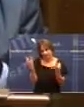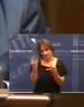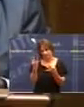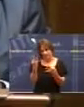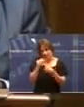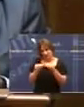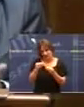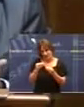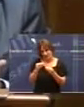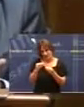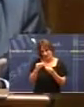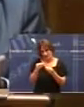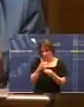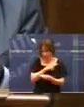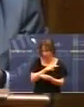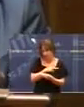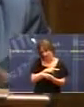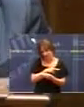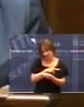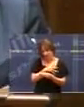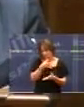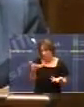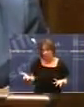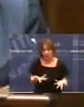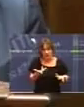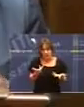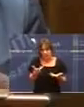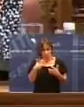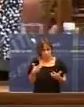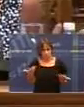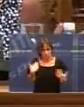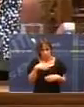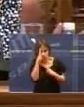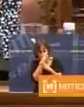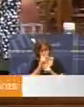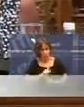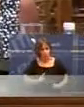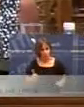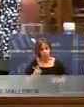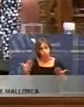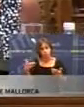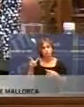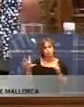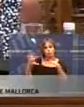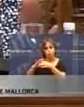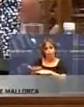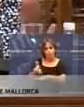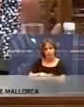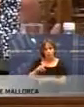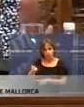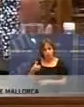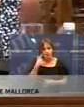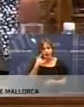perquè necessitem el Mallorquins i la Mallorquina seguir lluitant per aquesta crisi. Unió Mallorquina és fet de poder